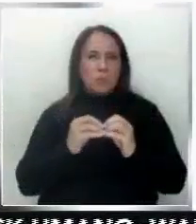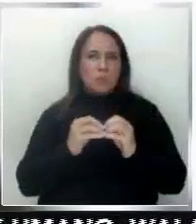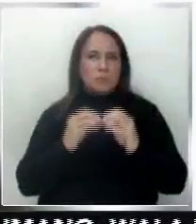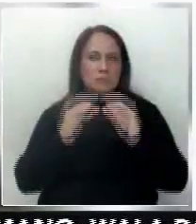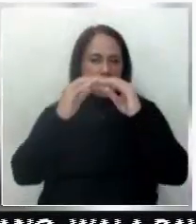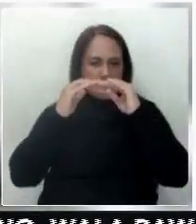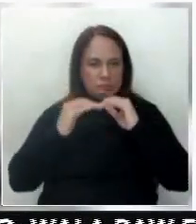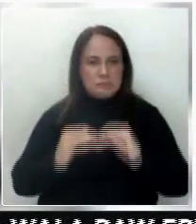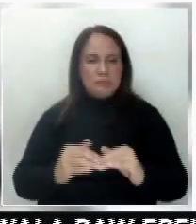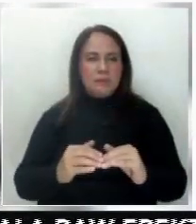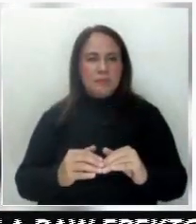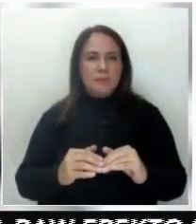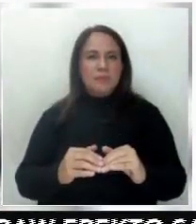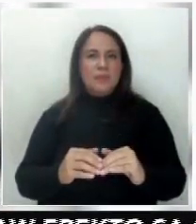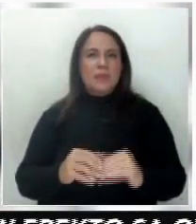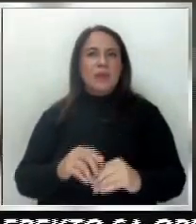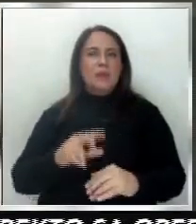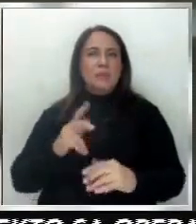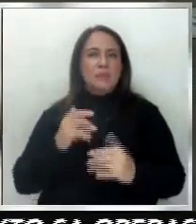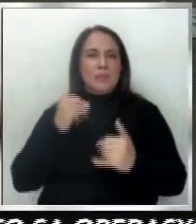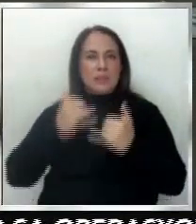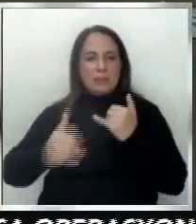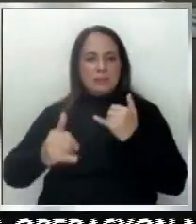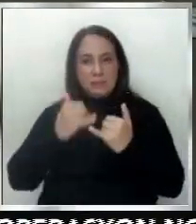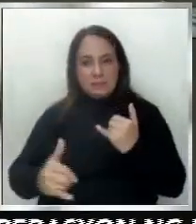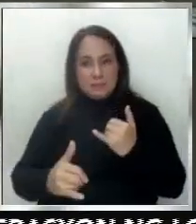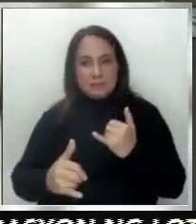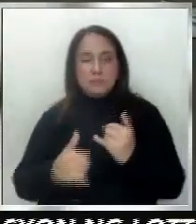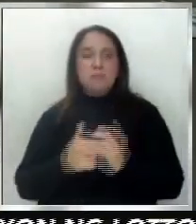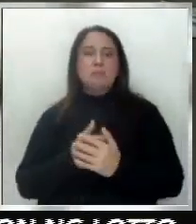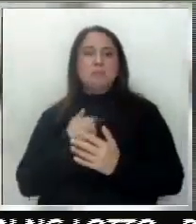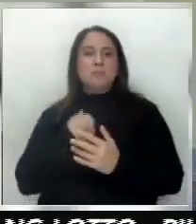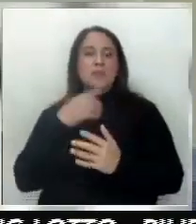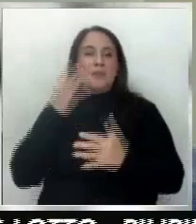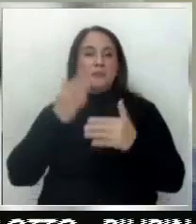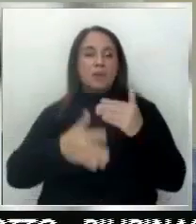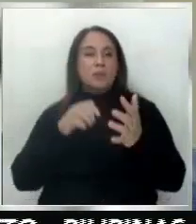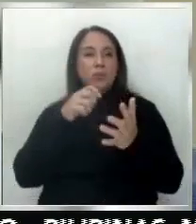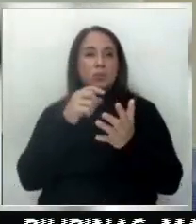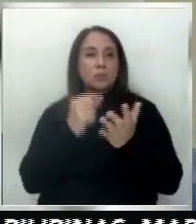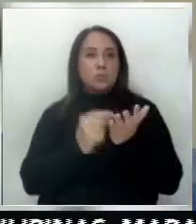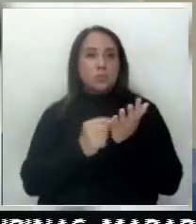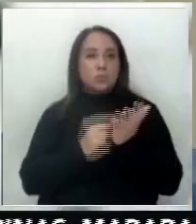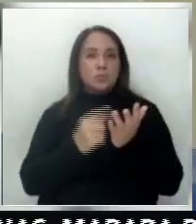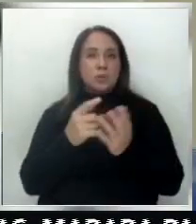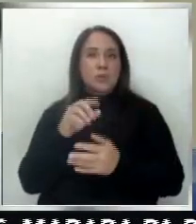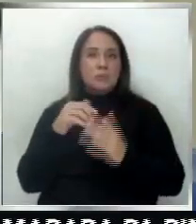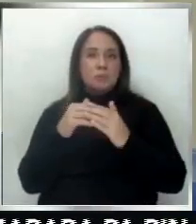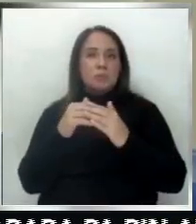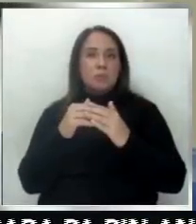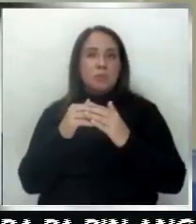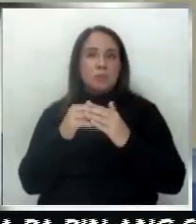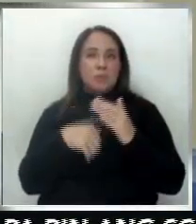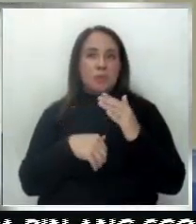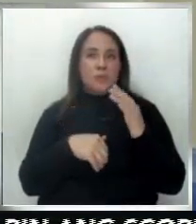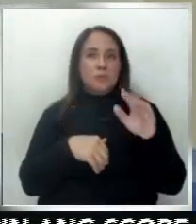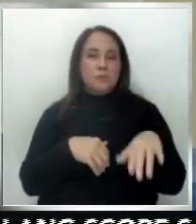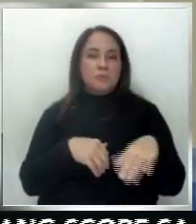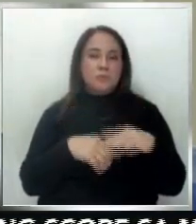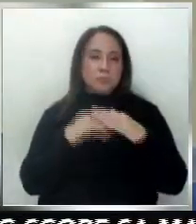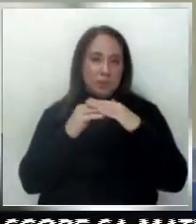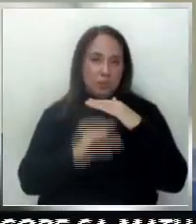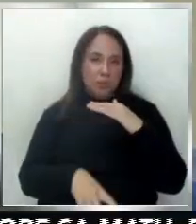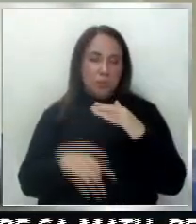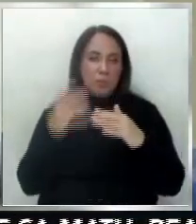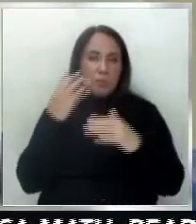at 3 sa pinakakulelat. Ang final score ng Pilipinas, below OECD average pa rin. Dahil 1